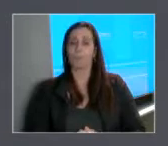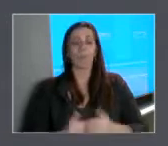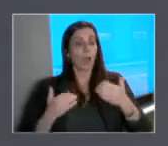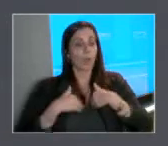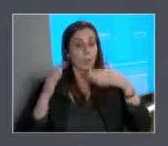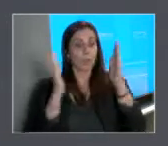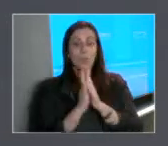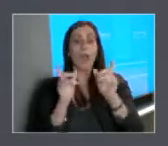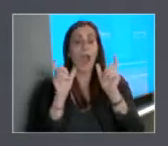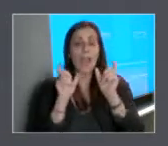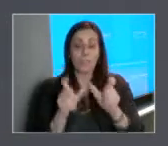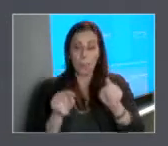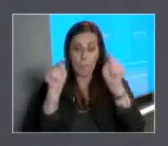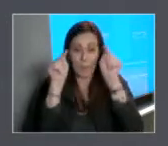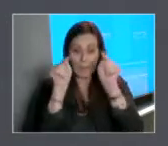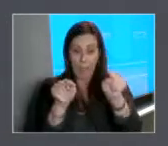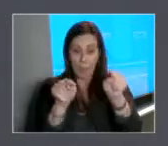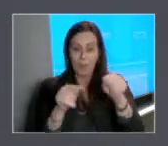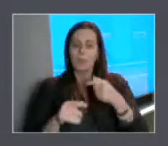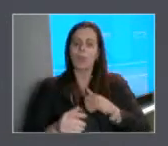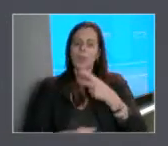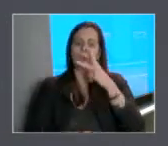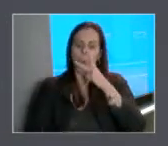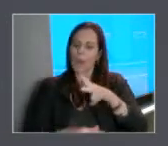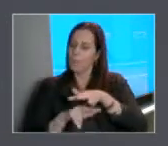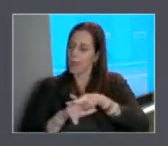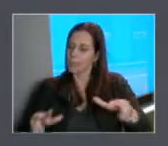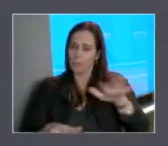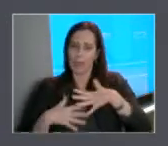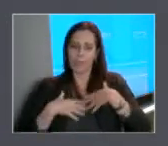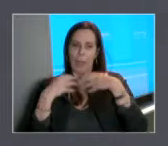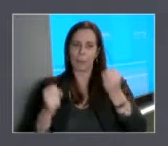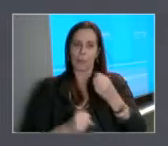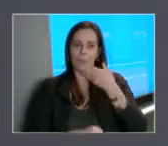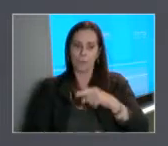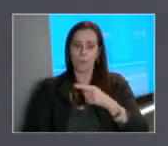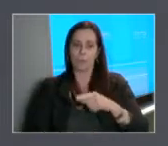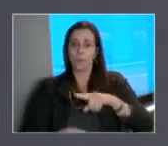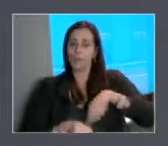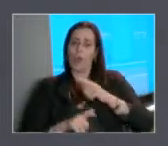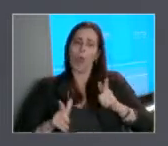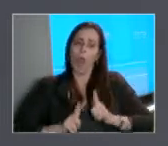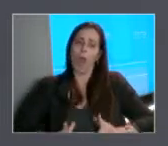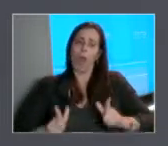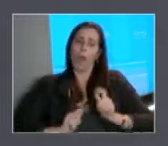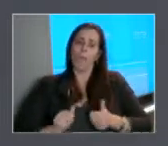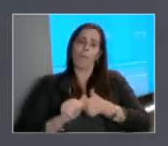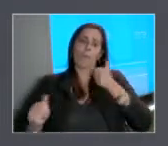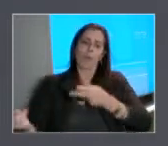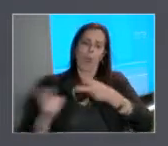אנו מבקשים חסינות מכם, כי אנו רואים את מצב מערכת הבריאות בישראל. שעות של המתנה בחדרי